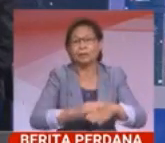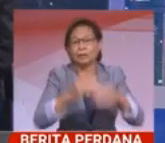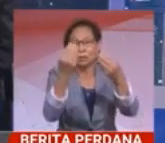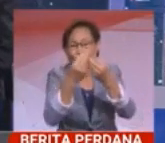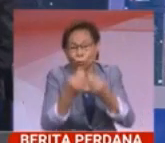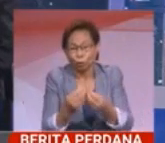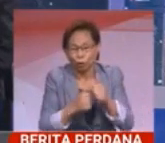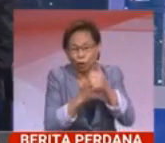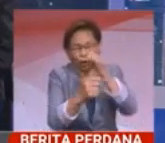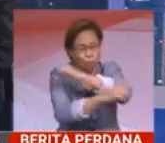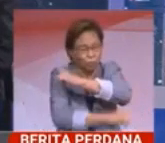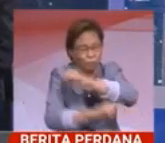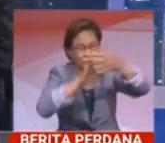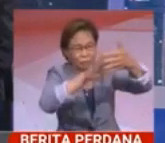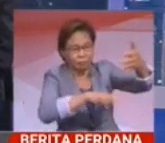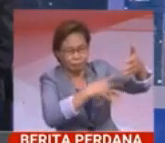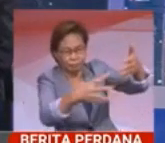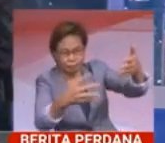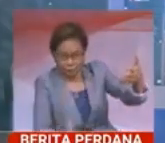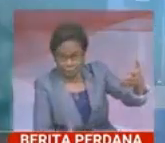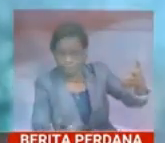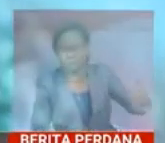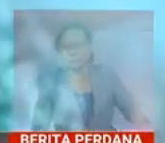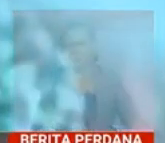positif varian mengikuti negeri-negeri